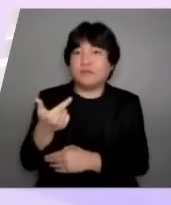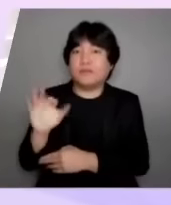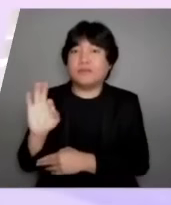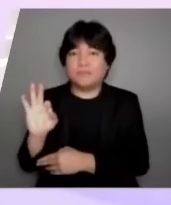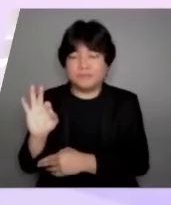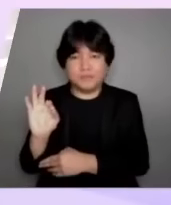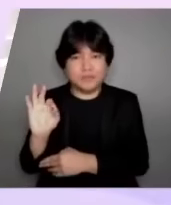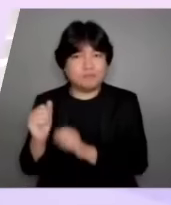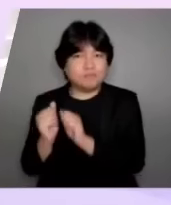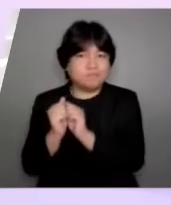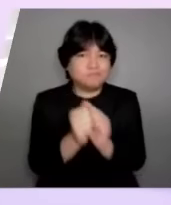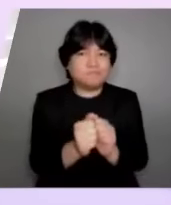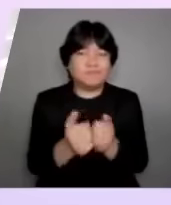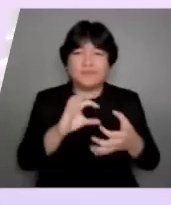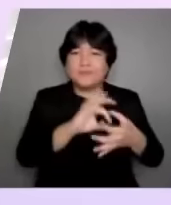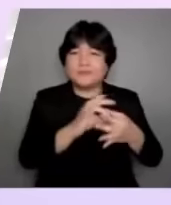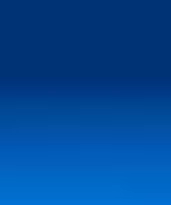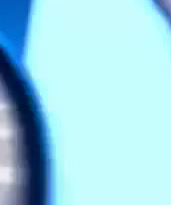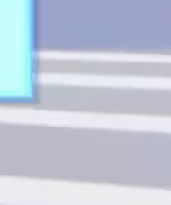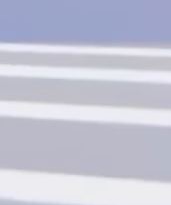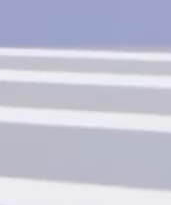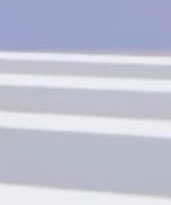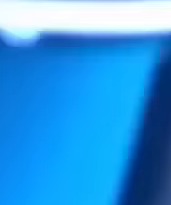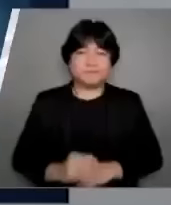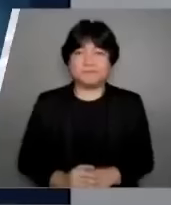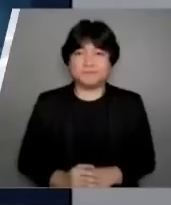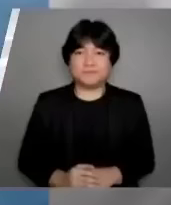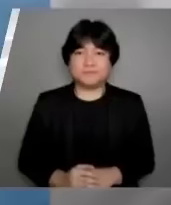journey. Ating saksihan!